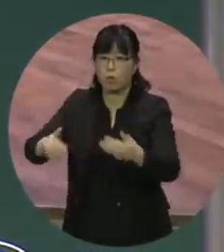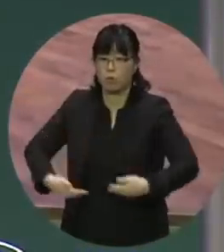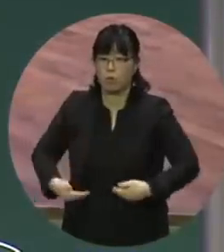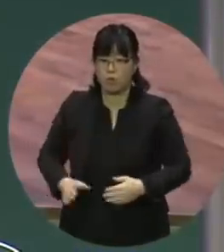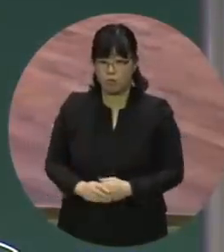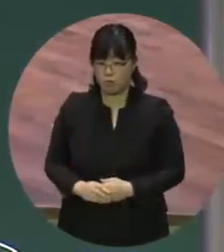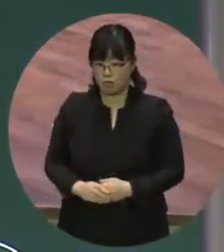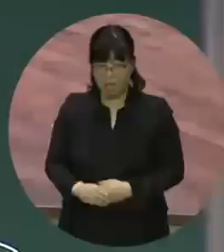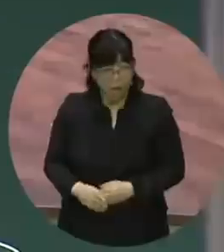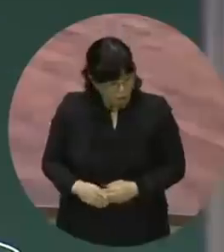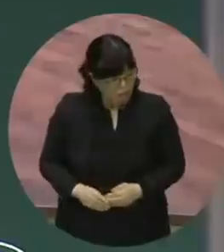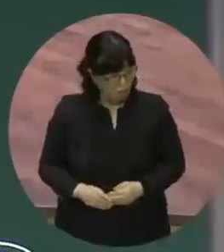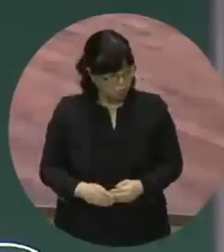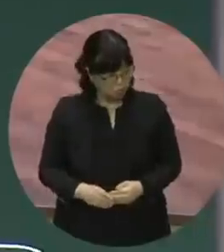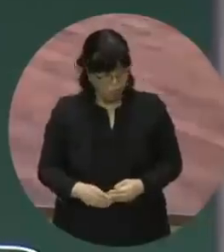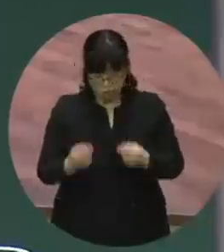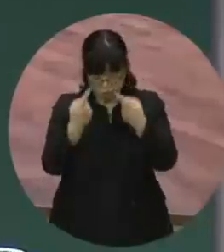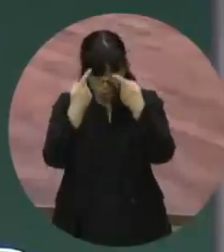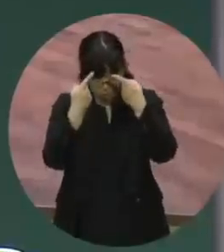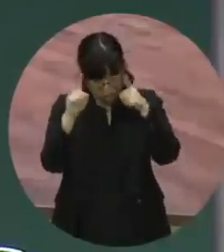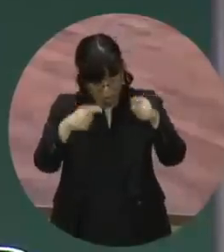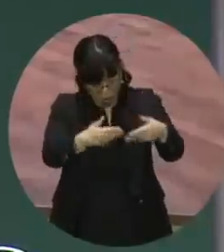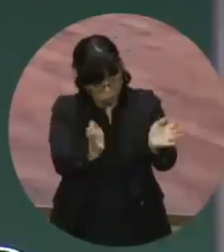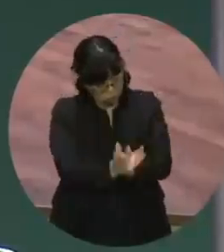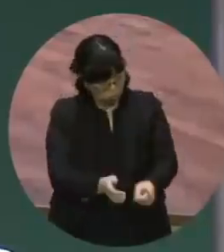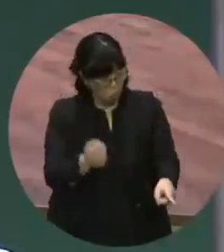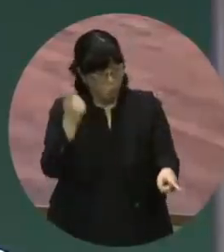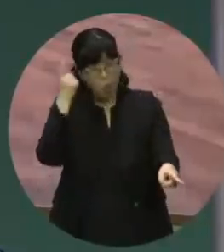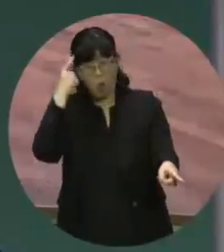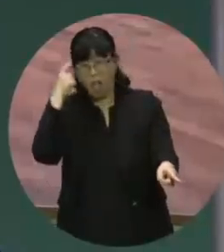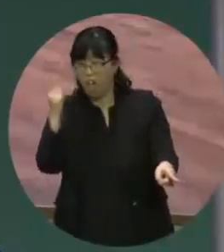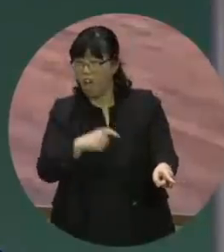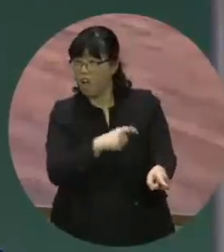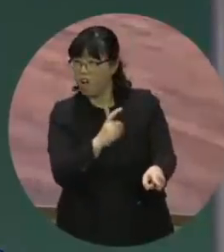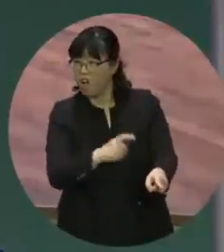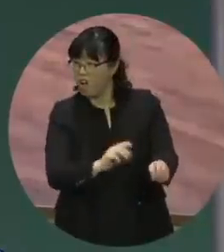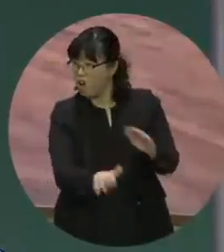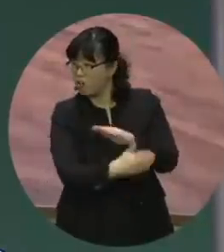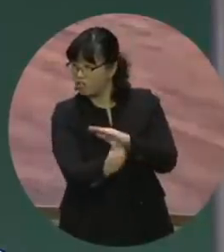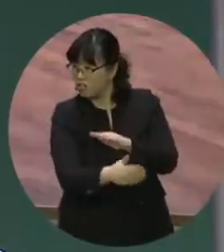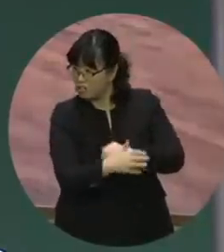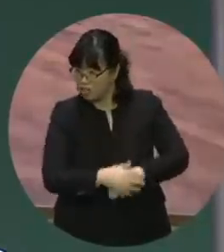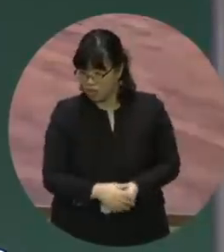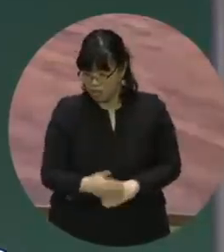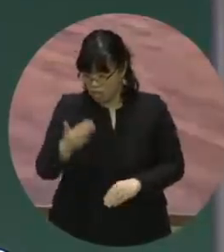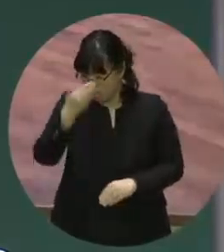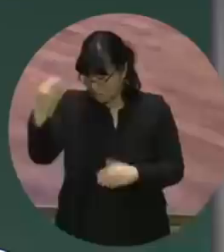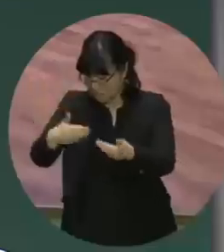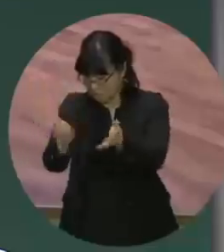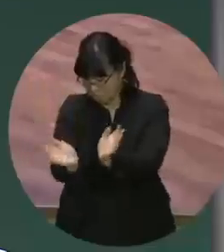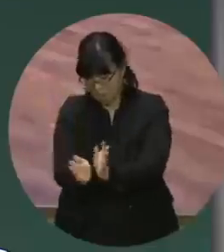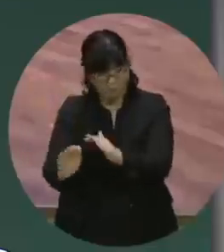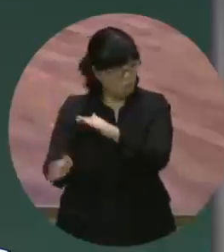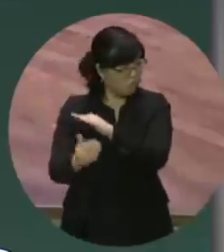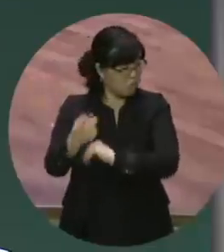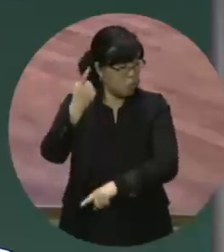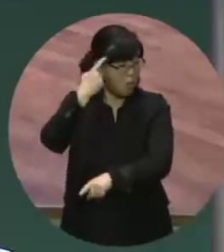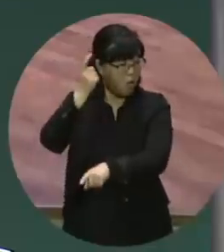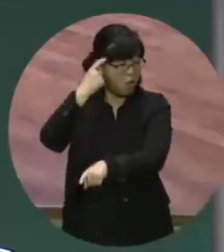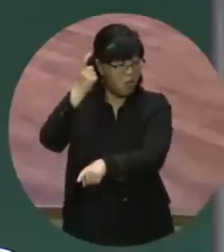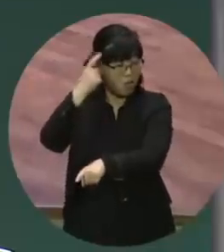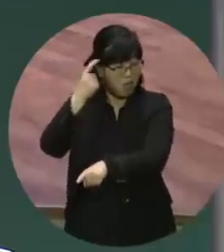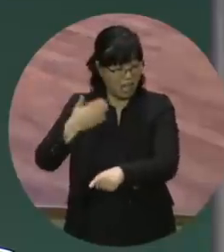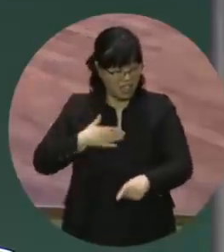우리 청년회가, 우리 뭐 기관이 부서가, 우리 구역이 왜 이래? 왜? 그 말하지 마세요. 그거는 이미 사단에게 잡힌